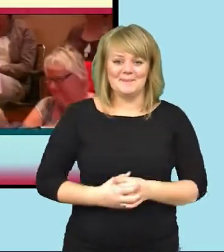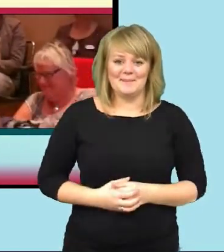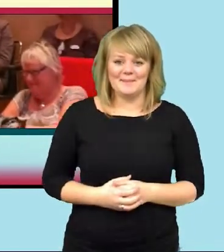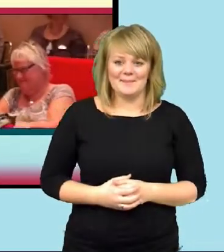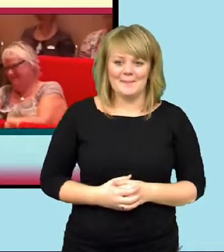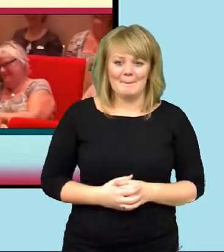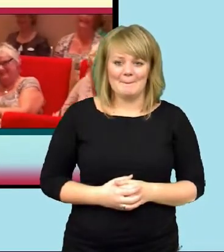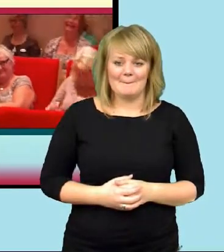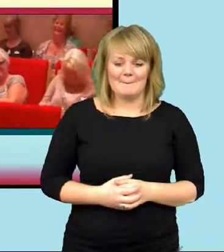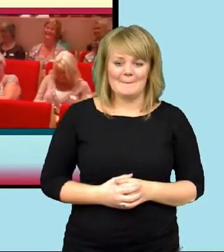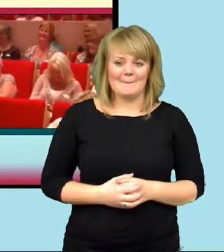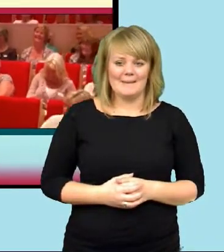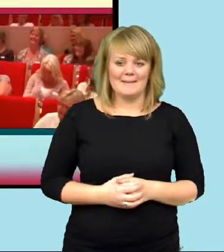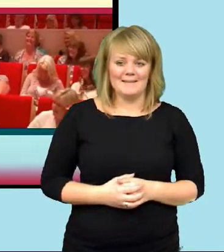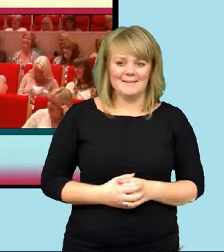Ja.